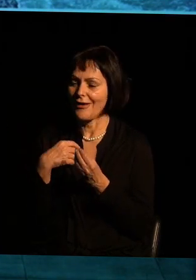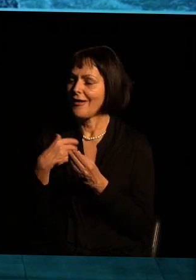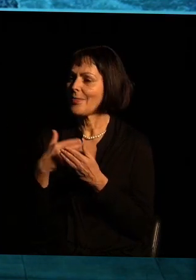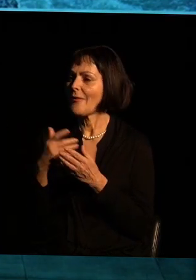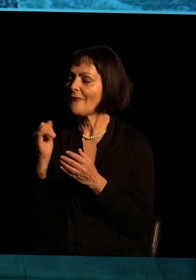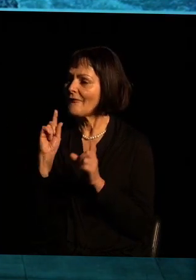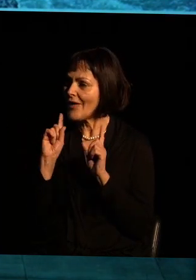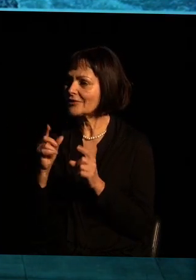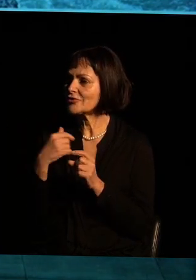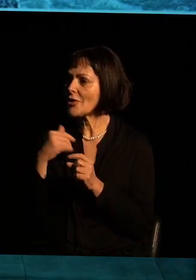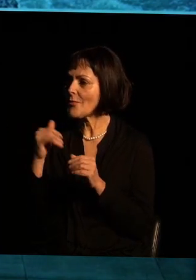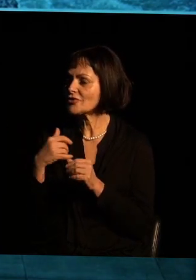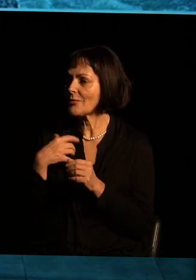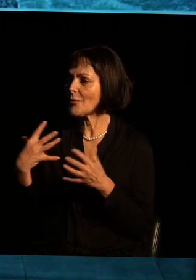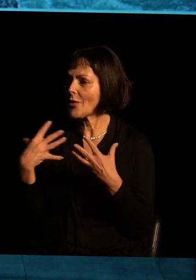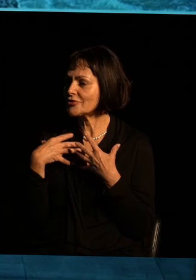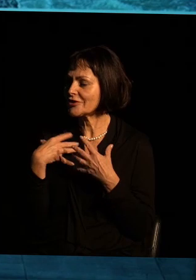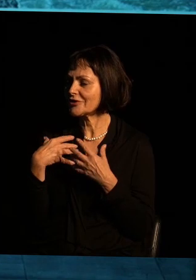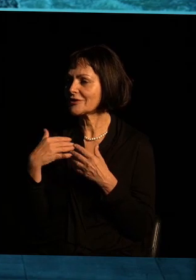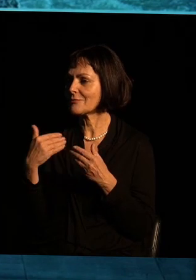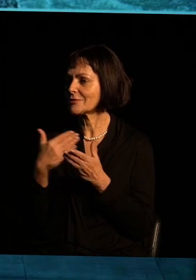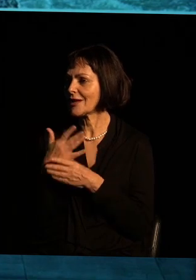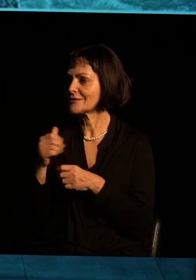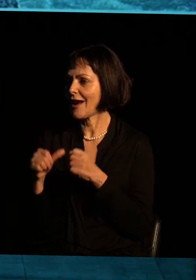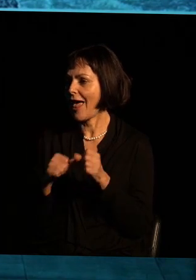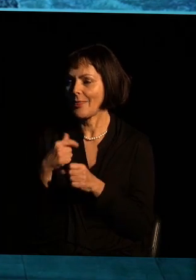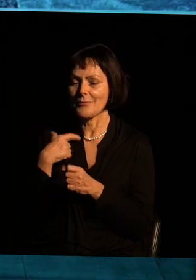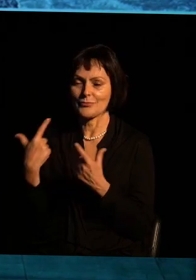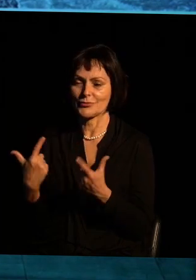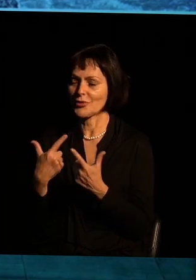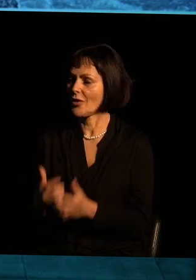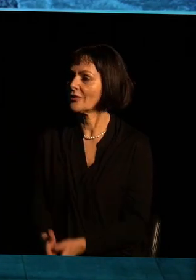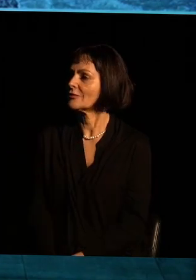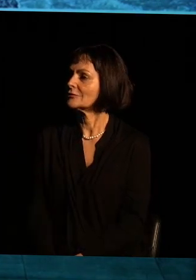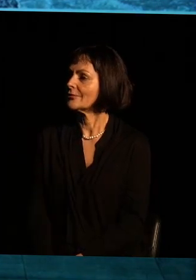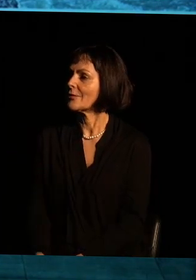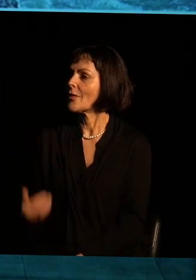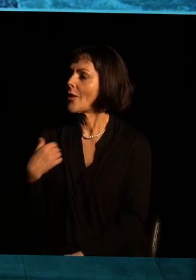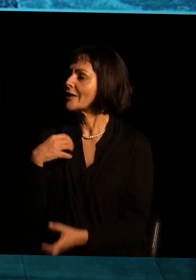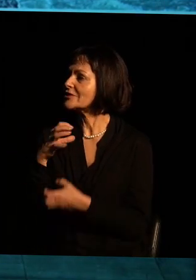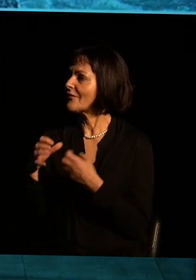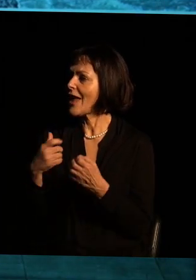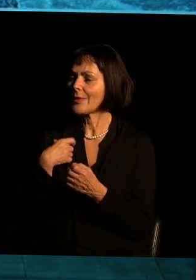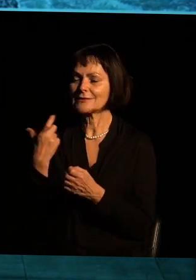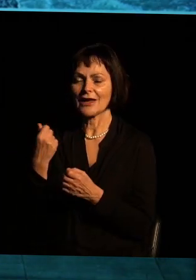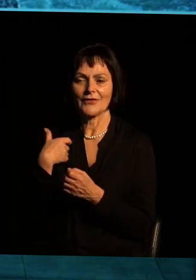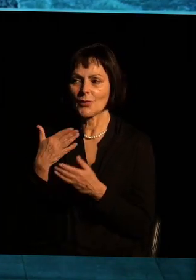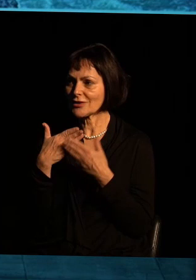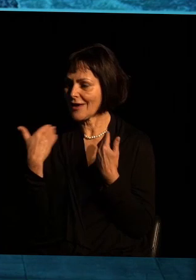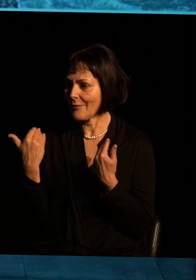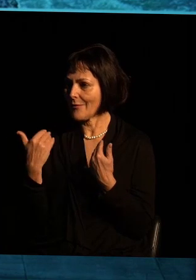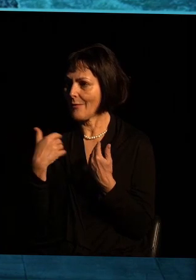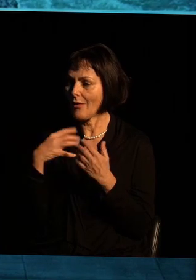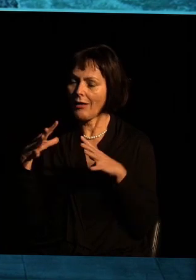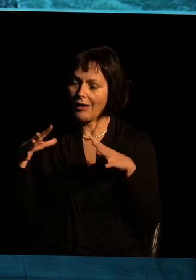faktycznie później można było żyć nawet przez lata tą przygodą. No i to taki świat, którego za chwilę już nie było, prawda? Bo to